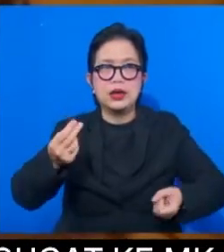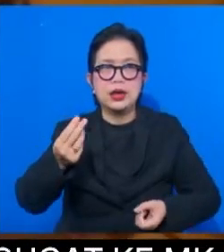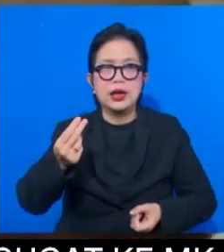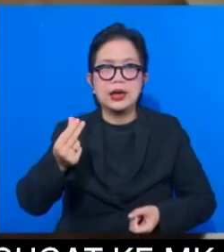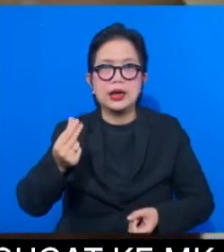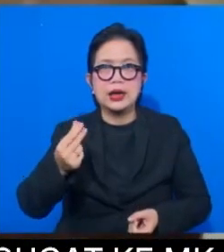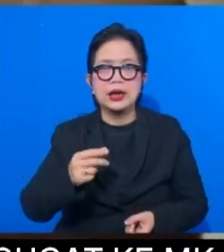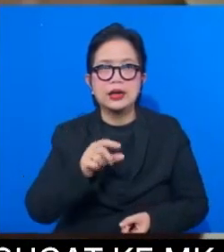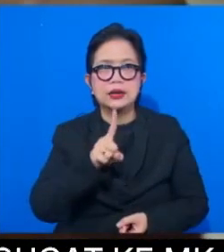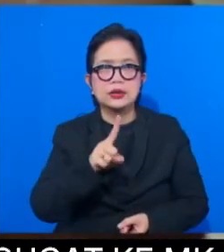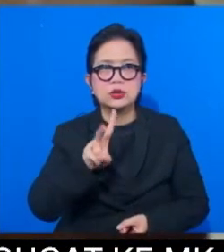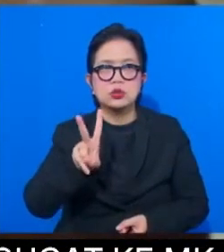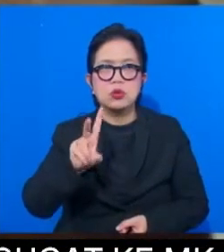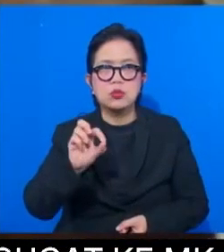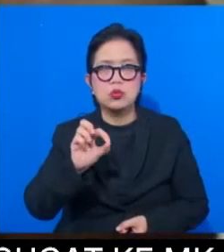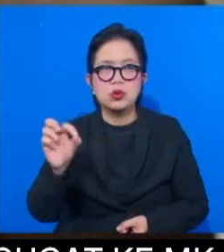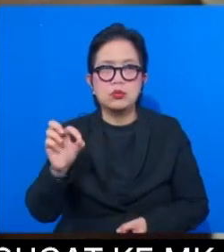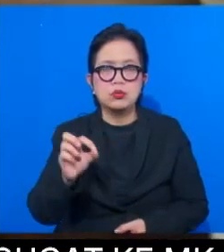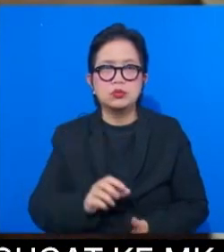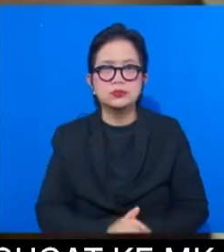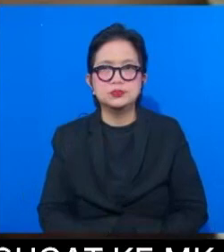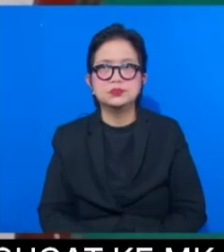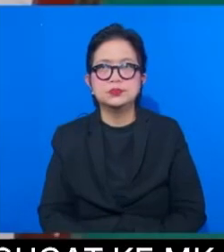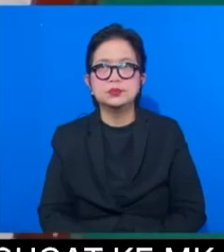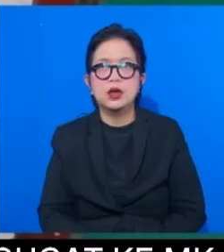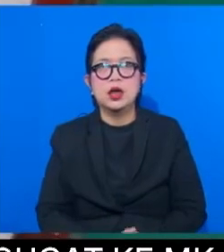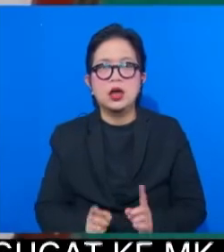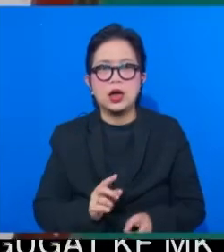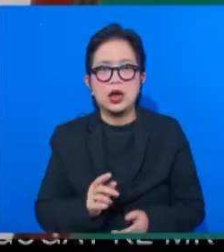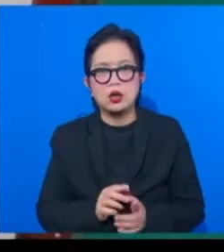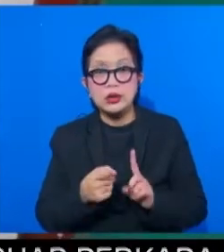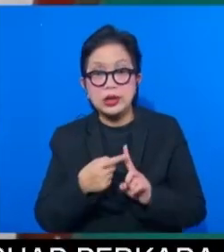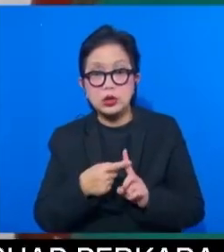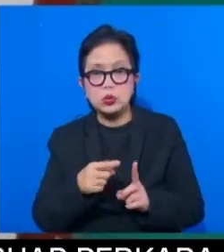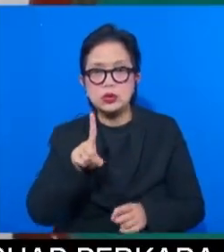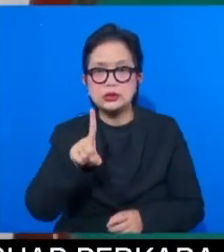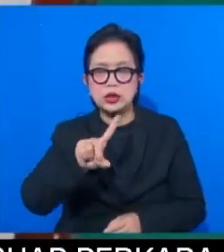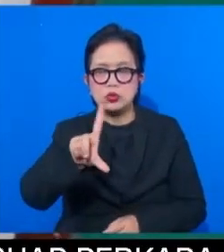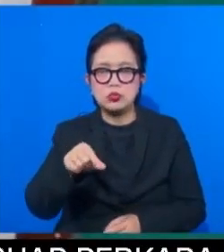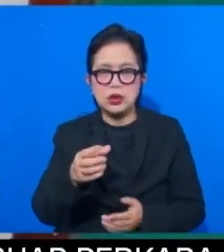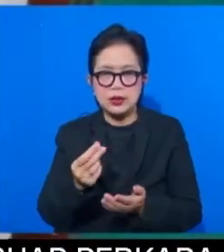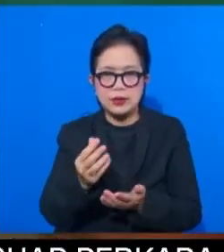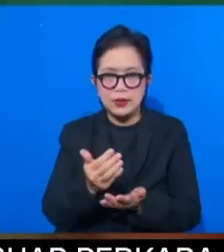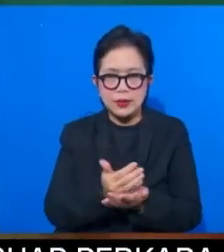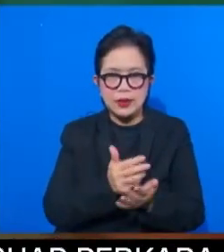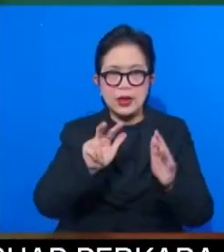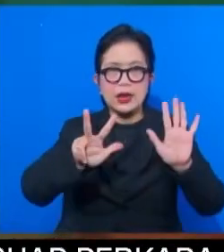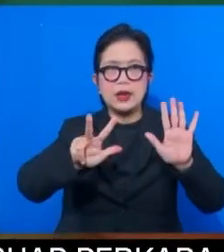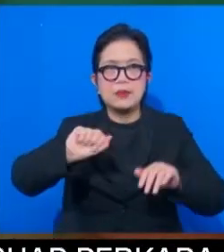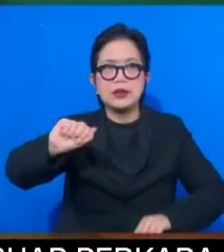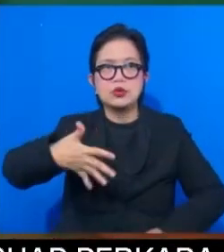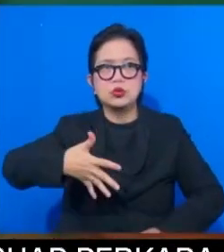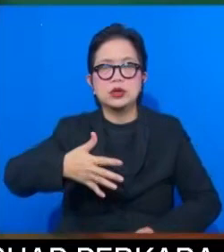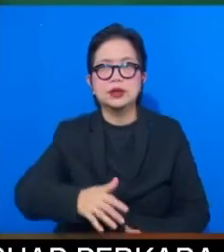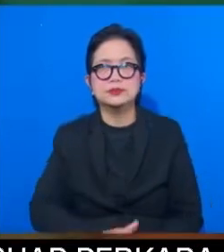unitnya Rp120.000. Dan jika dihitung, dalam satu bulan pendapatannya bisa mencapai 8 juta rupiah.